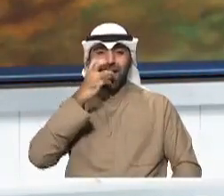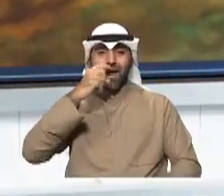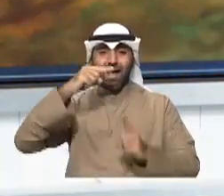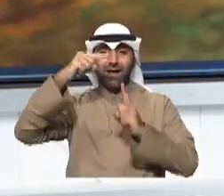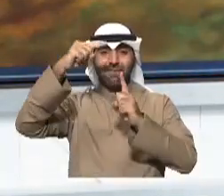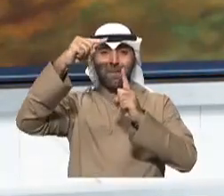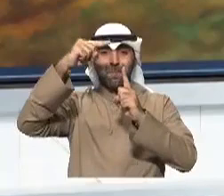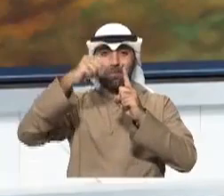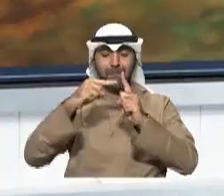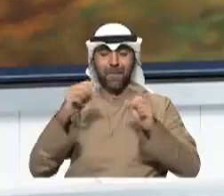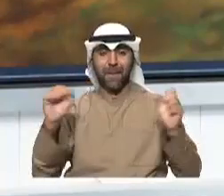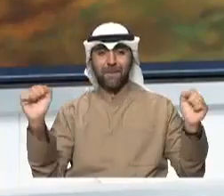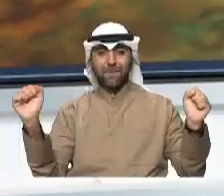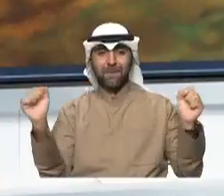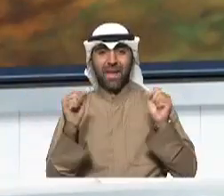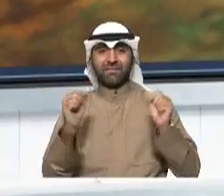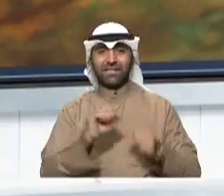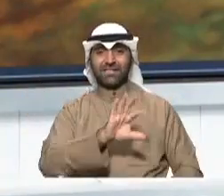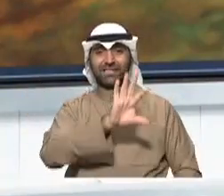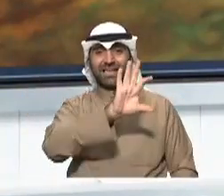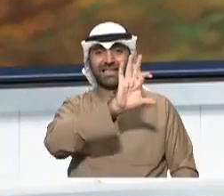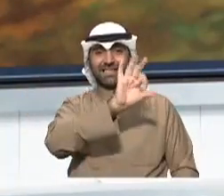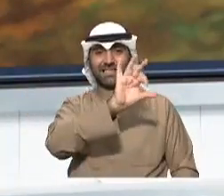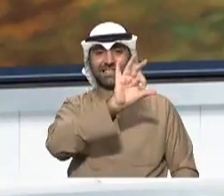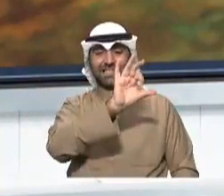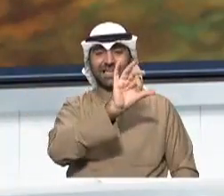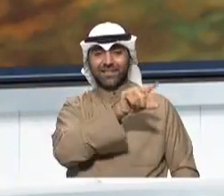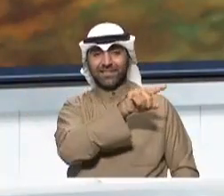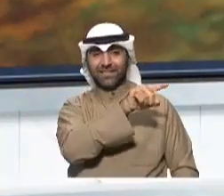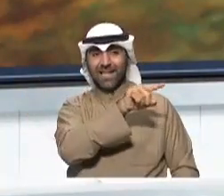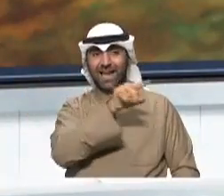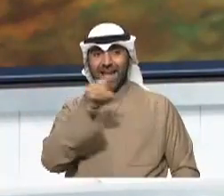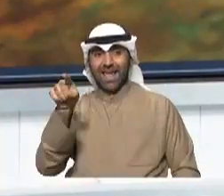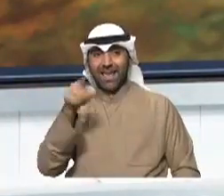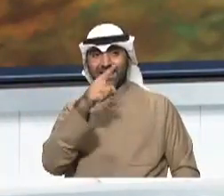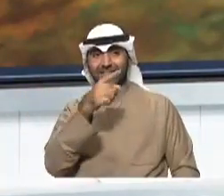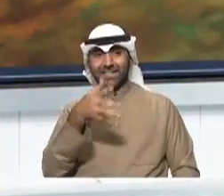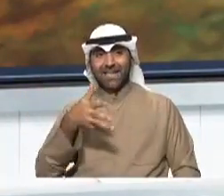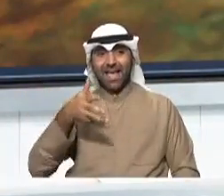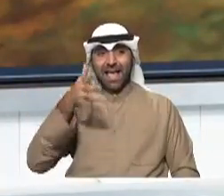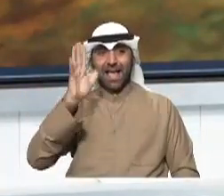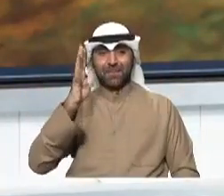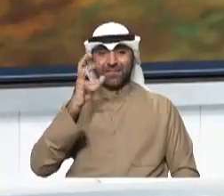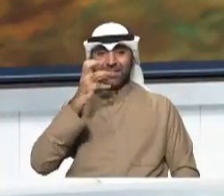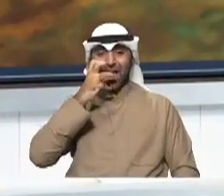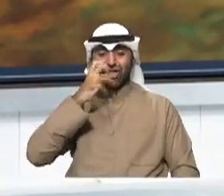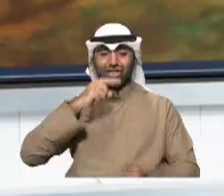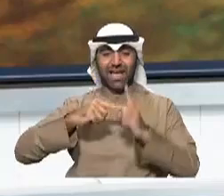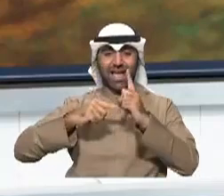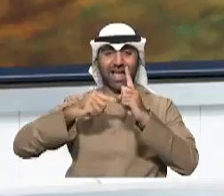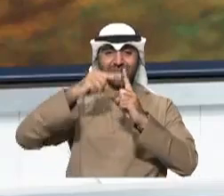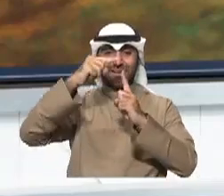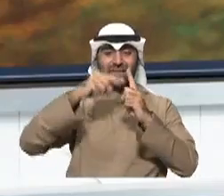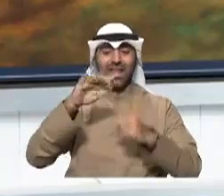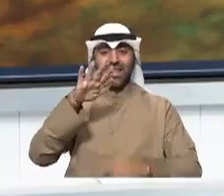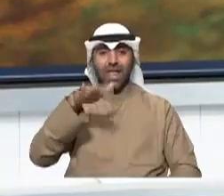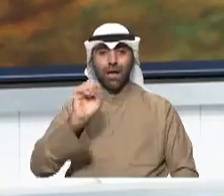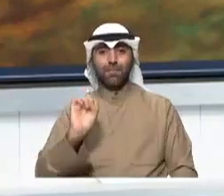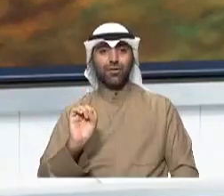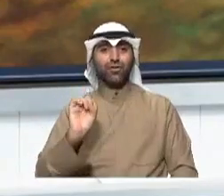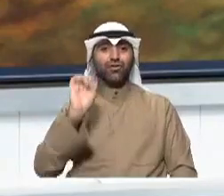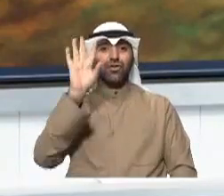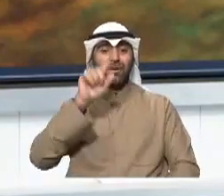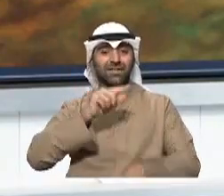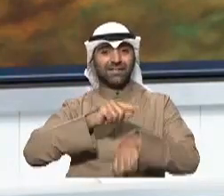9 درجات مئوية في المناطق الغربية من دولة الكويت. مناطق الساحلية والجزر متفاوتة ما بين 10 درجات مئوية إلى